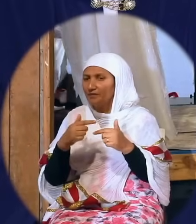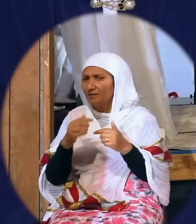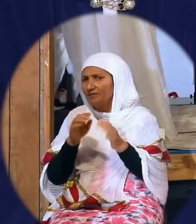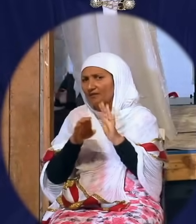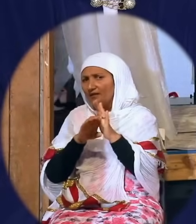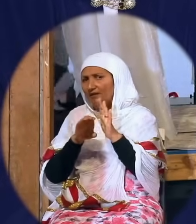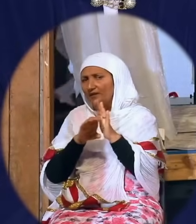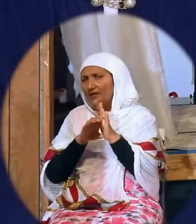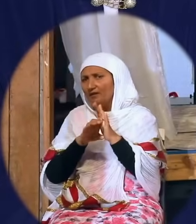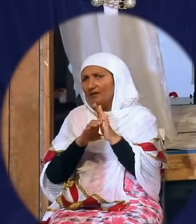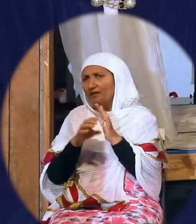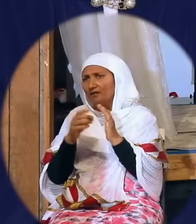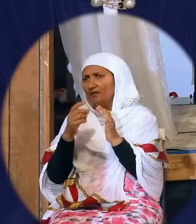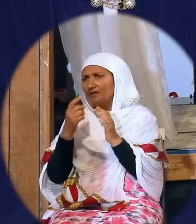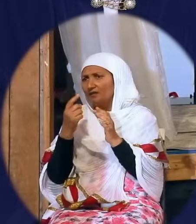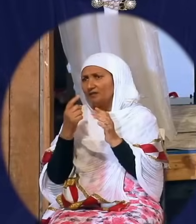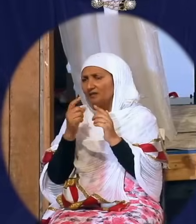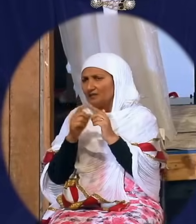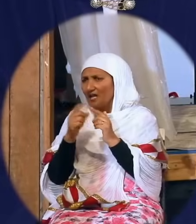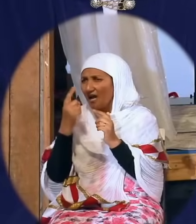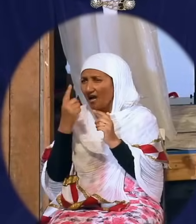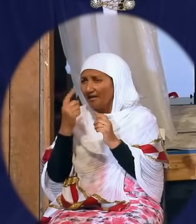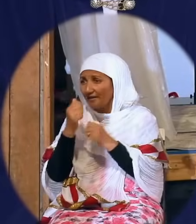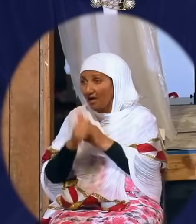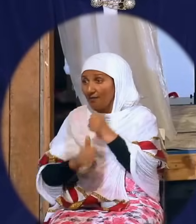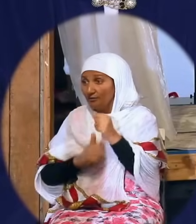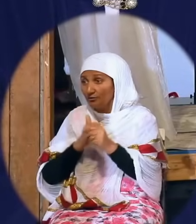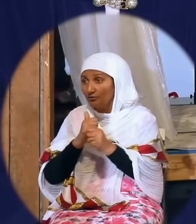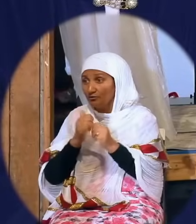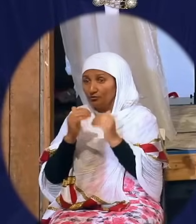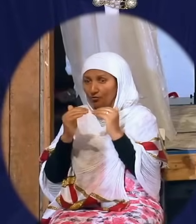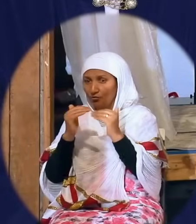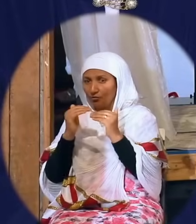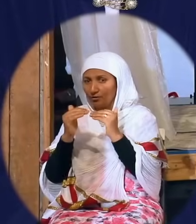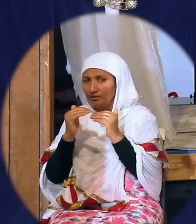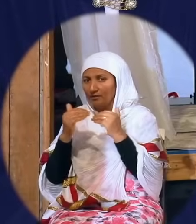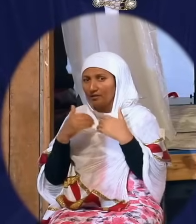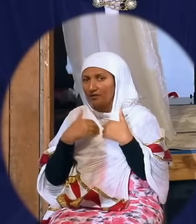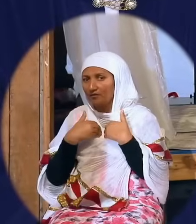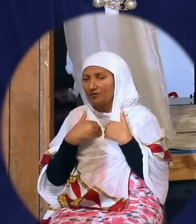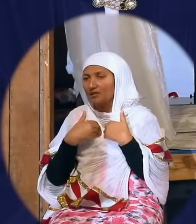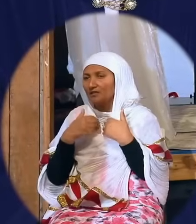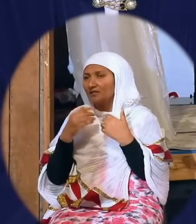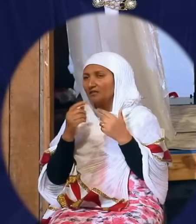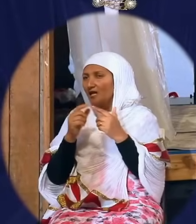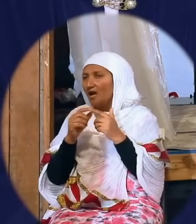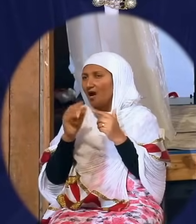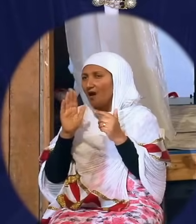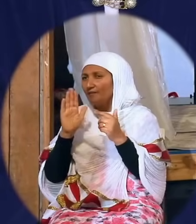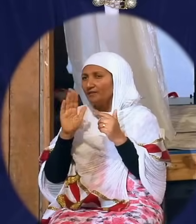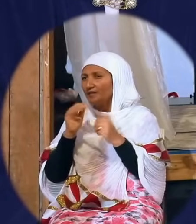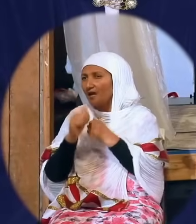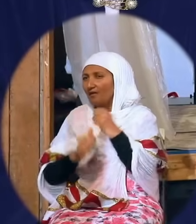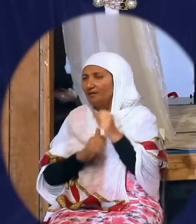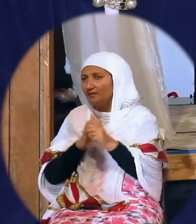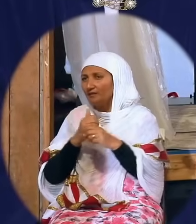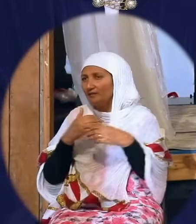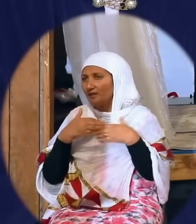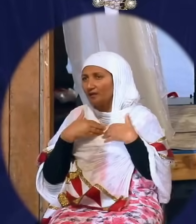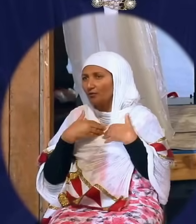ለምሳሌ እስከ አንድ ዓመት ተኩል ያለው እድሜ ወይም ደግሞ እስከ አምስት ዓመት ያለው እድሜ